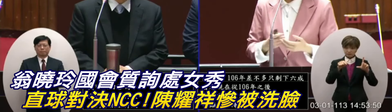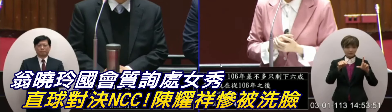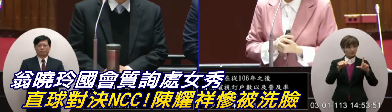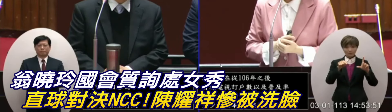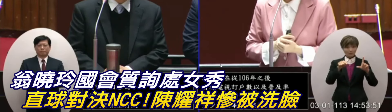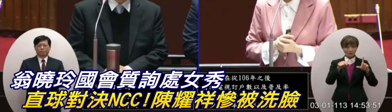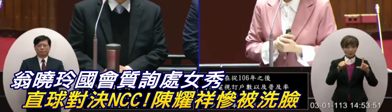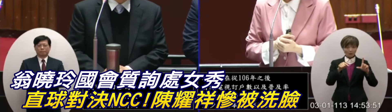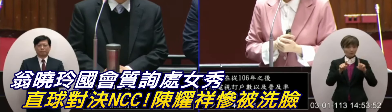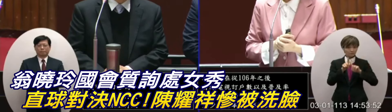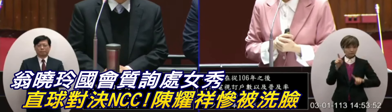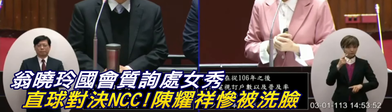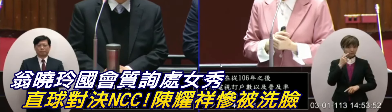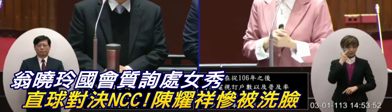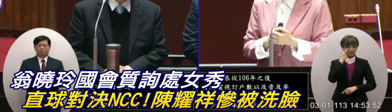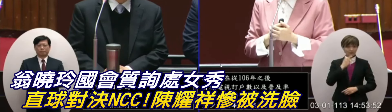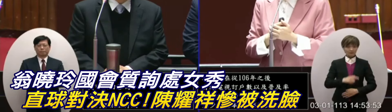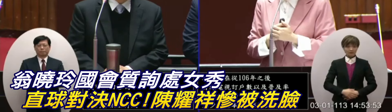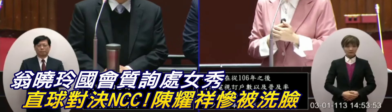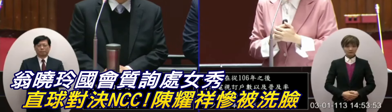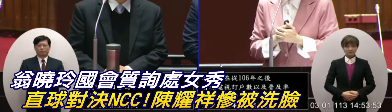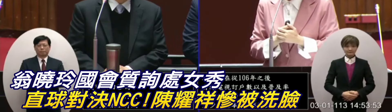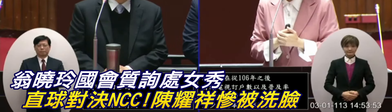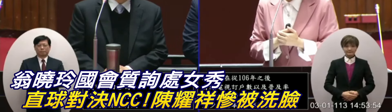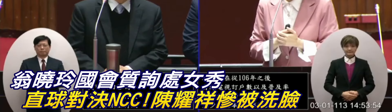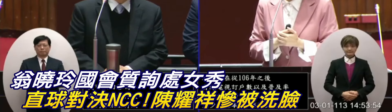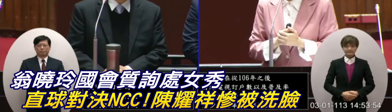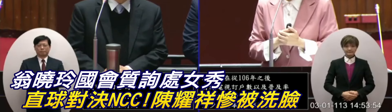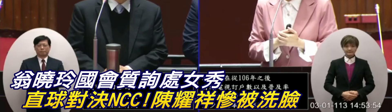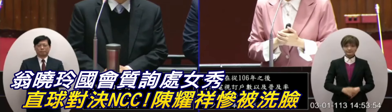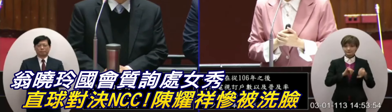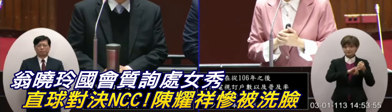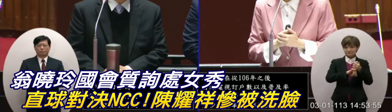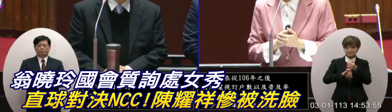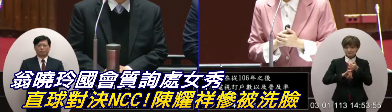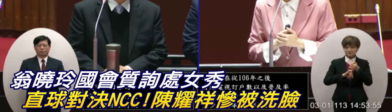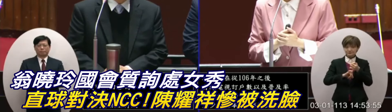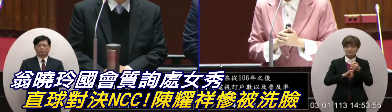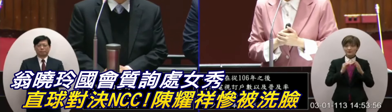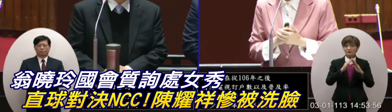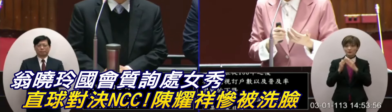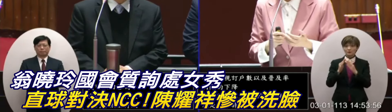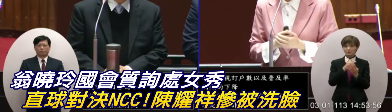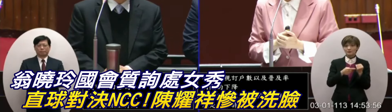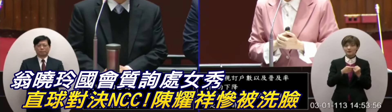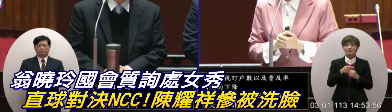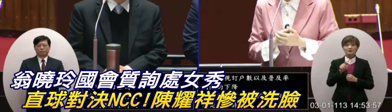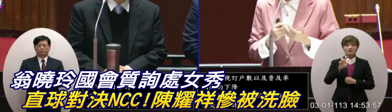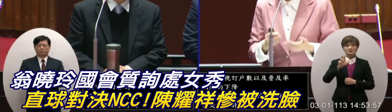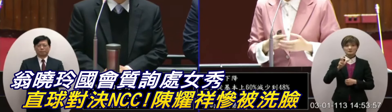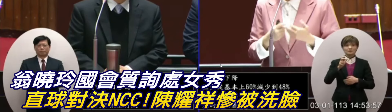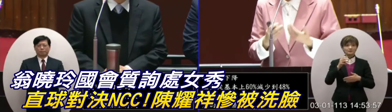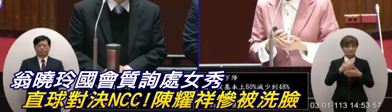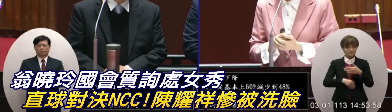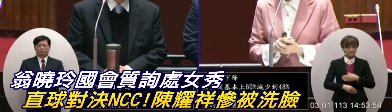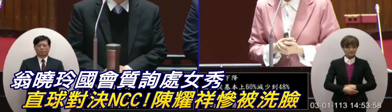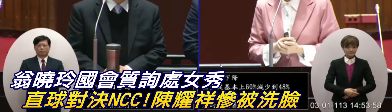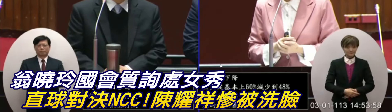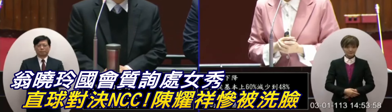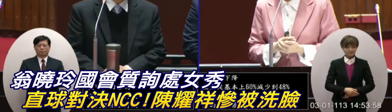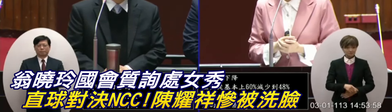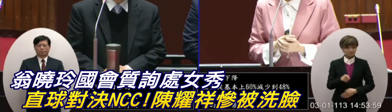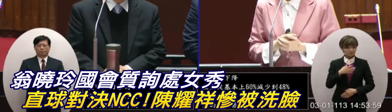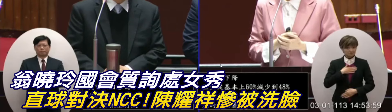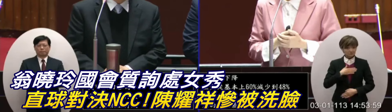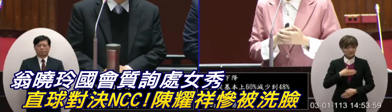大的一个差距。那么订户也少了将近70万，大家知道这个对于业者来